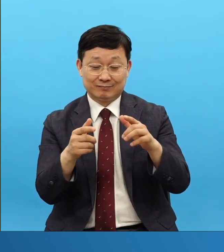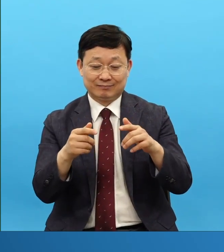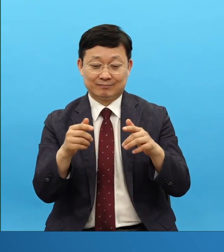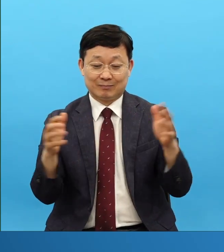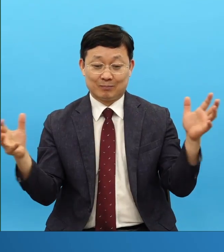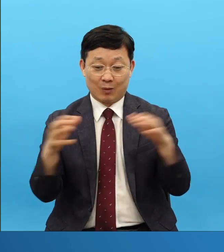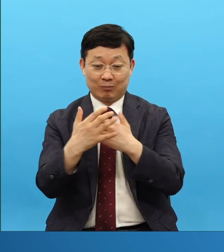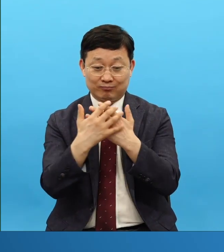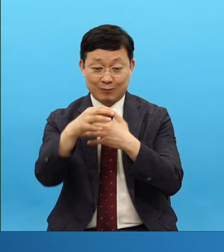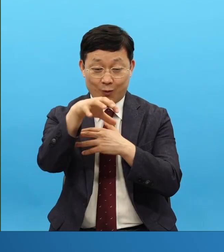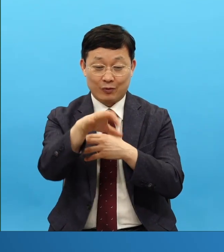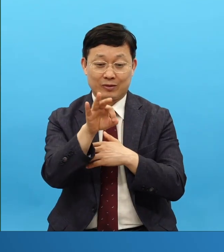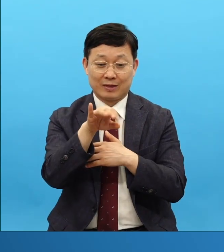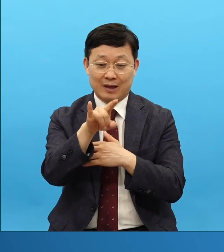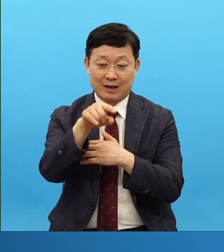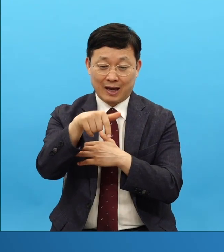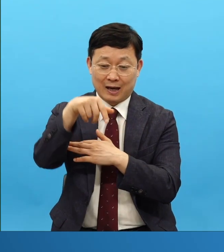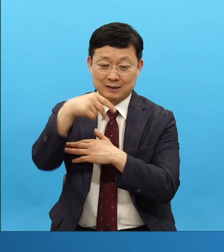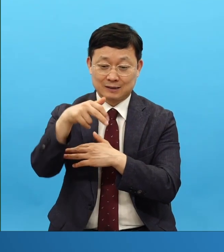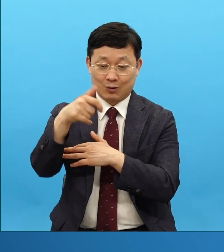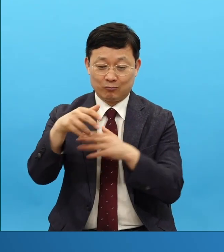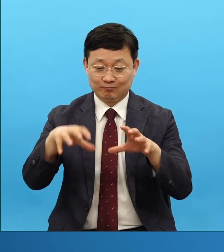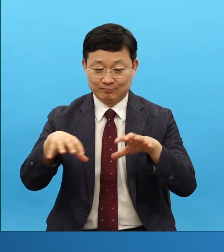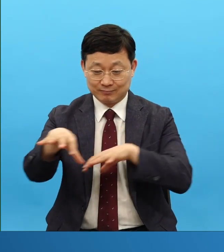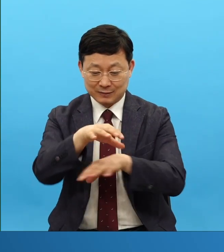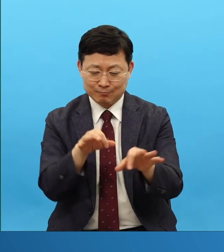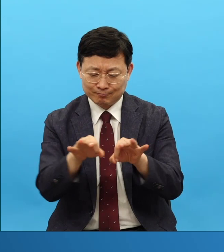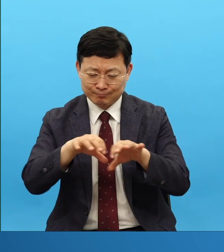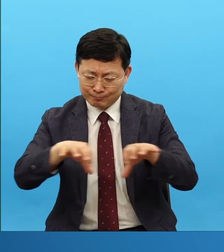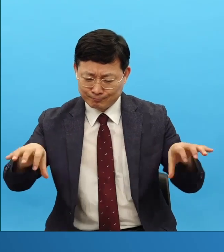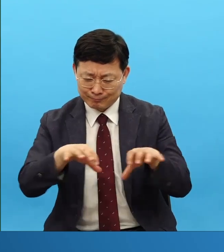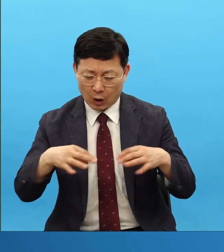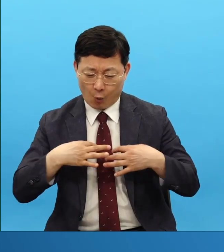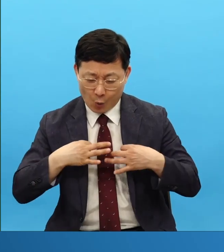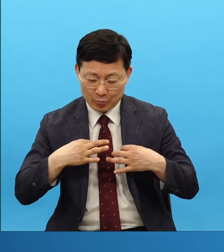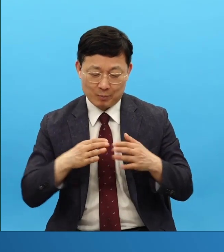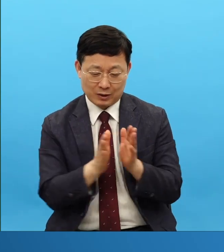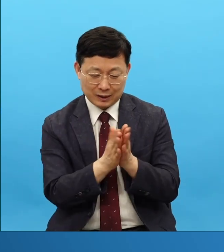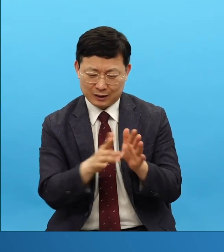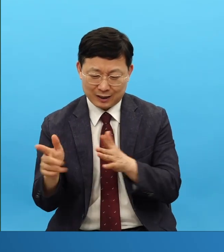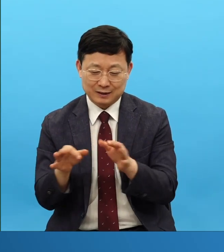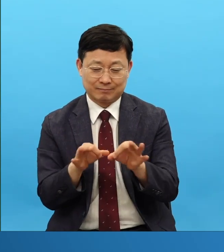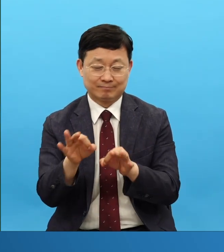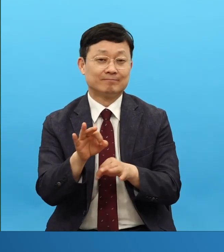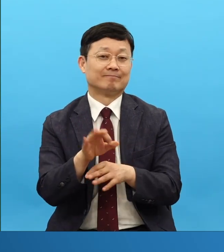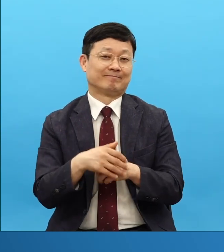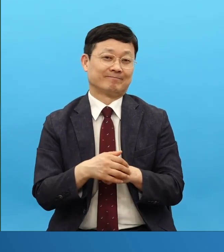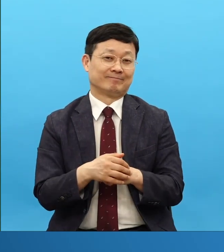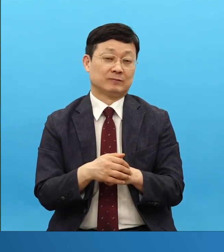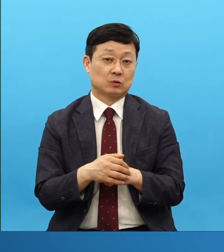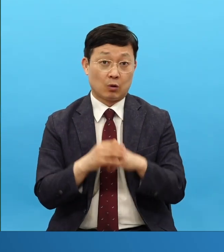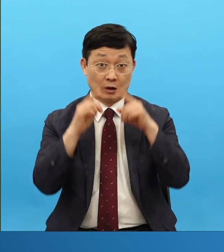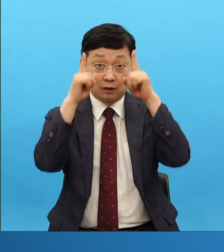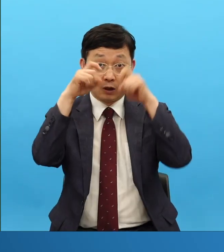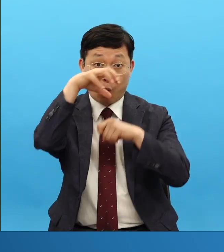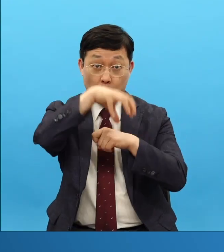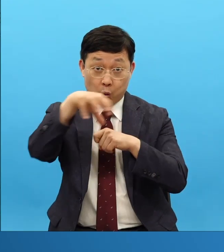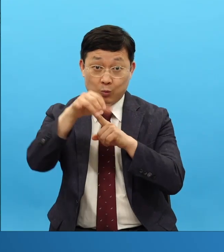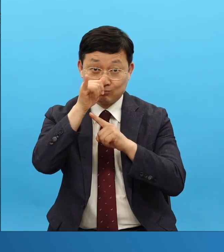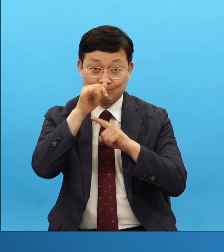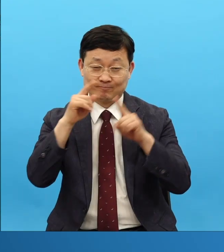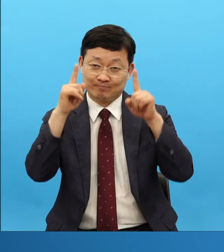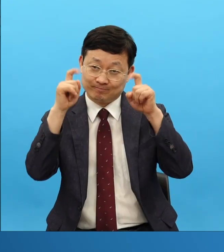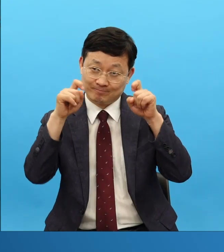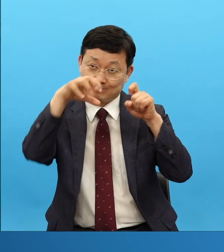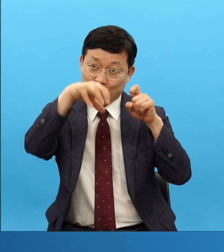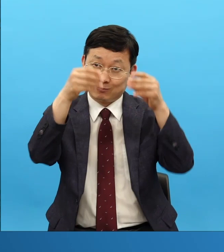그루터기 앨범, 대회 티셔츠, 야구 점퍼가 마지막 현장 판매됩니다. 포토존에서 가족 지인과 함께 사진 촬영을 하시거나 1,